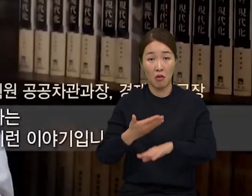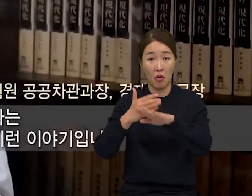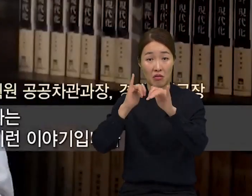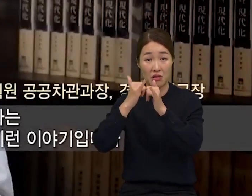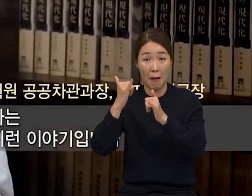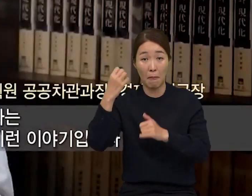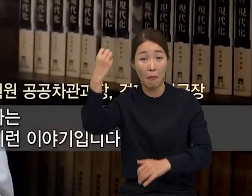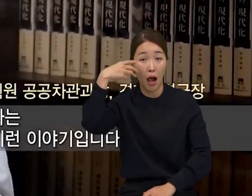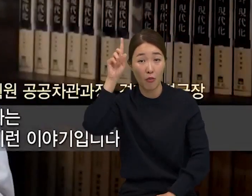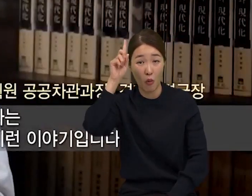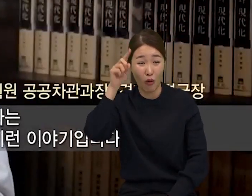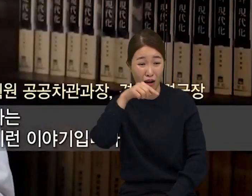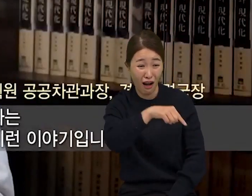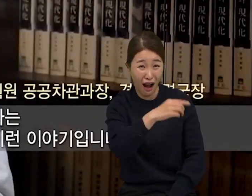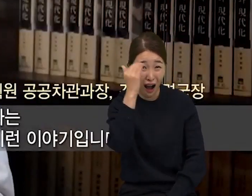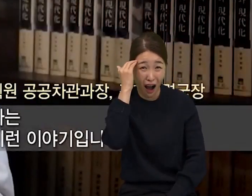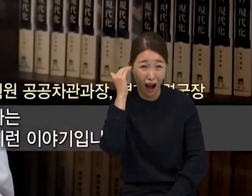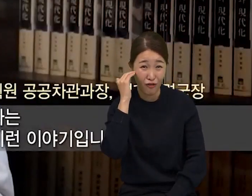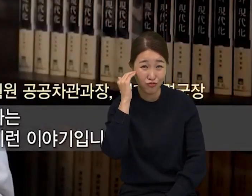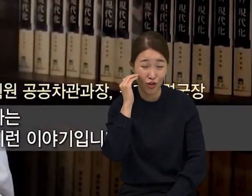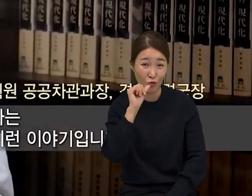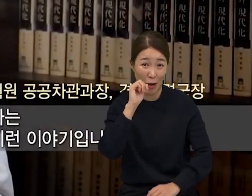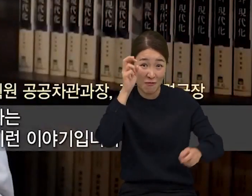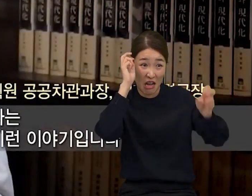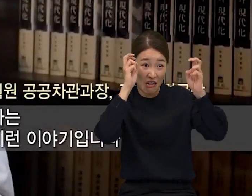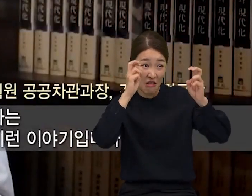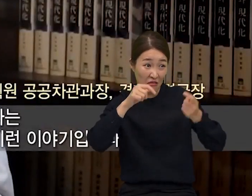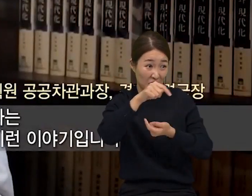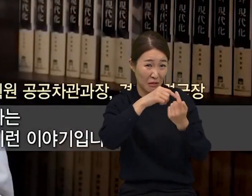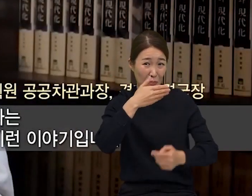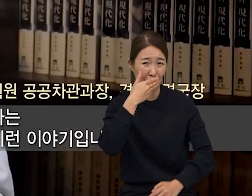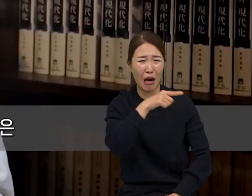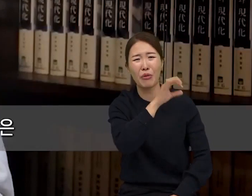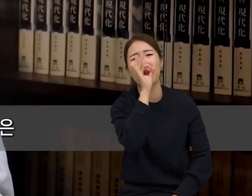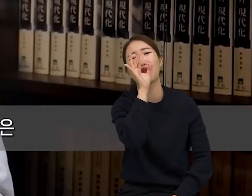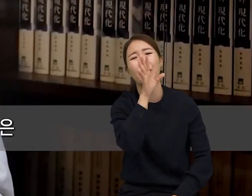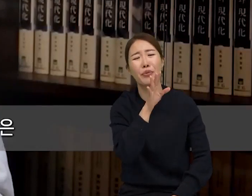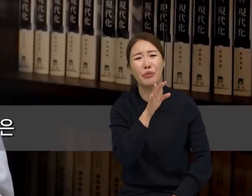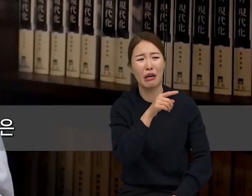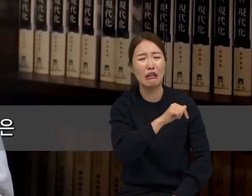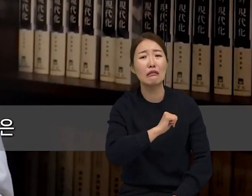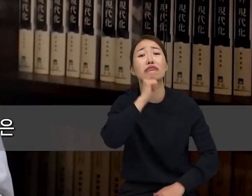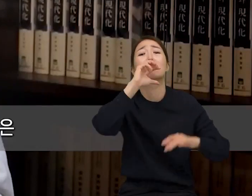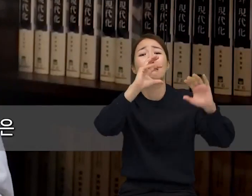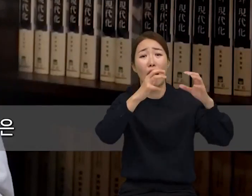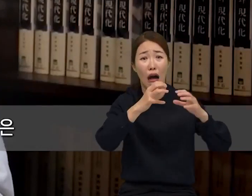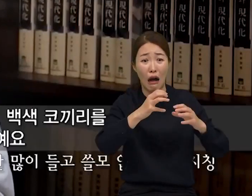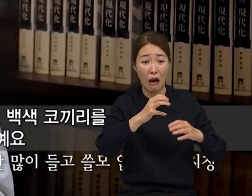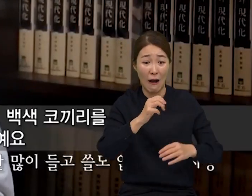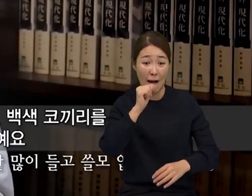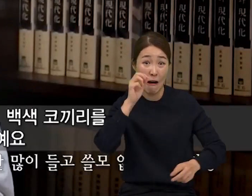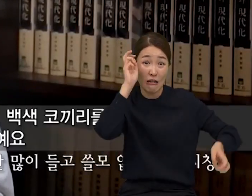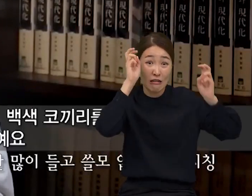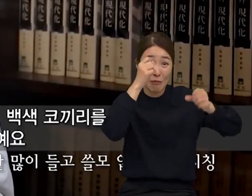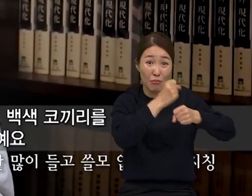외국 사람이 말하는 게 뭔가 하니까 너희 나라는 종합제를 할 형편이 아니다 이런 이야기입니다. 후진국에 종합제를 짓는 것은요, 그 영어로